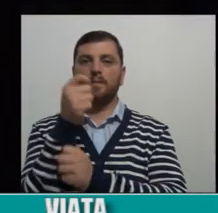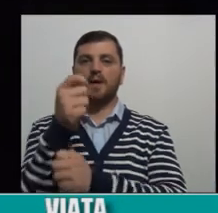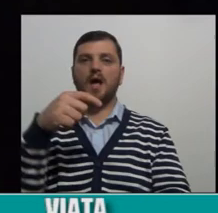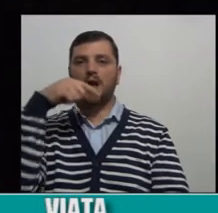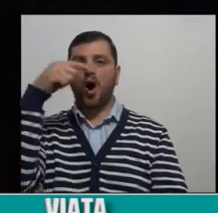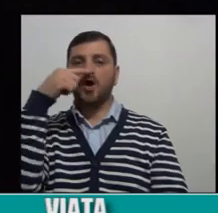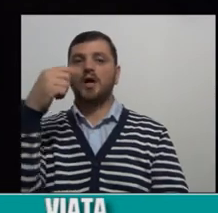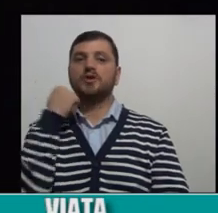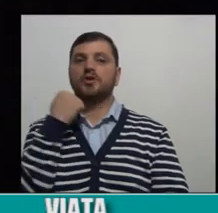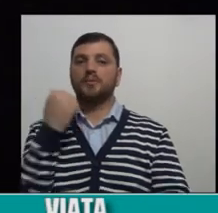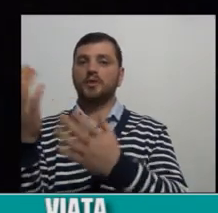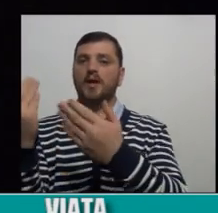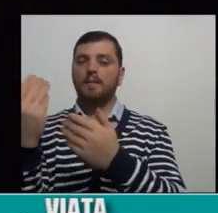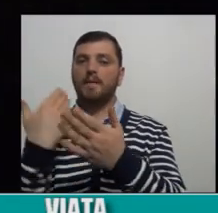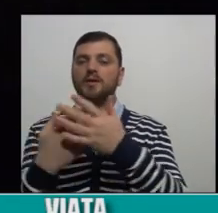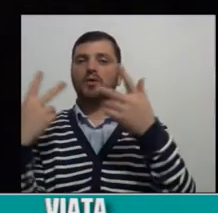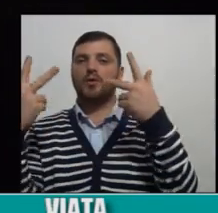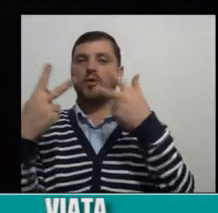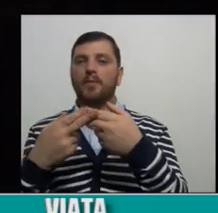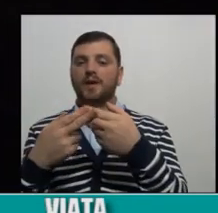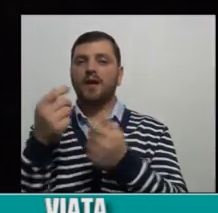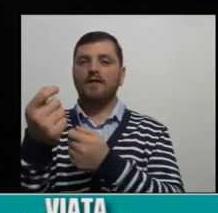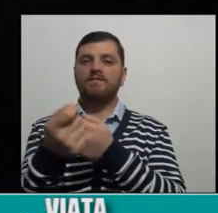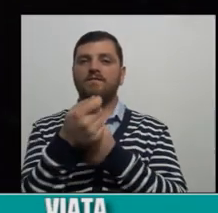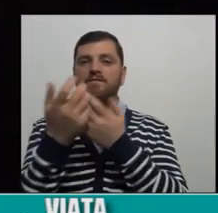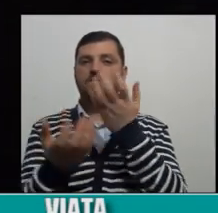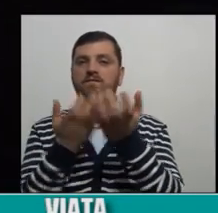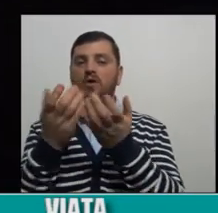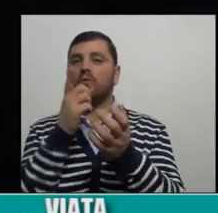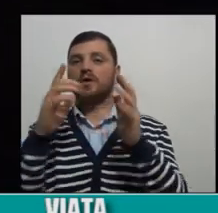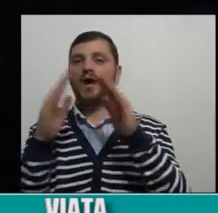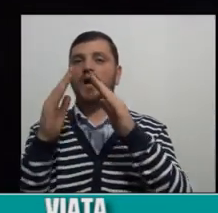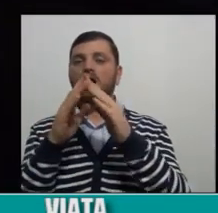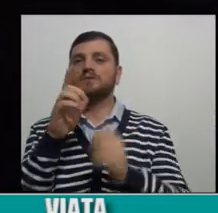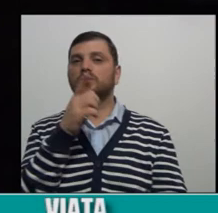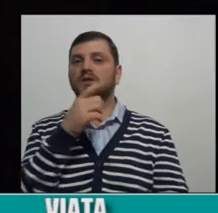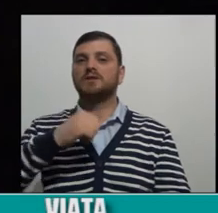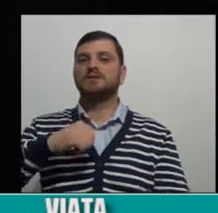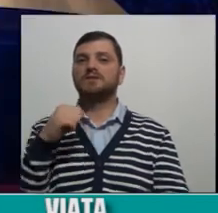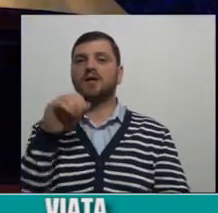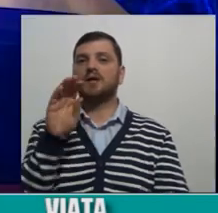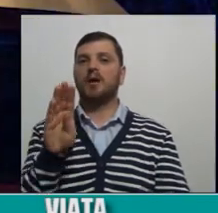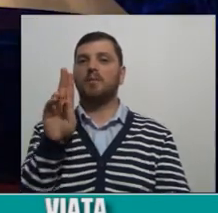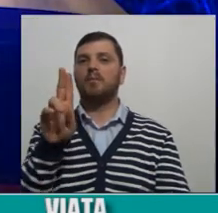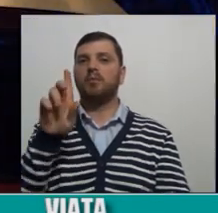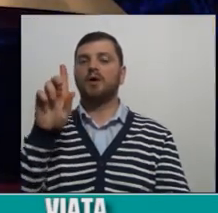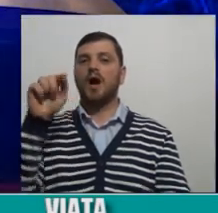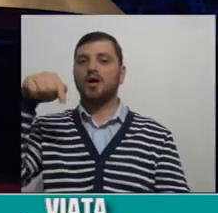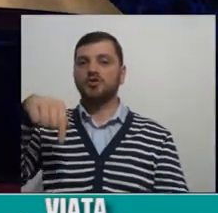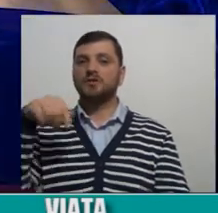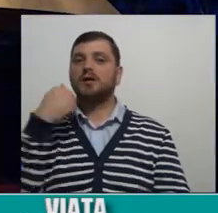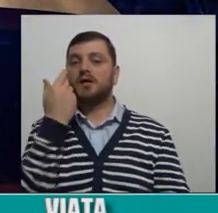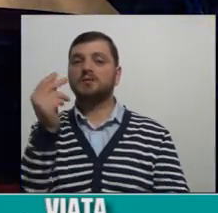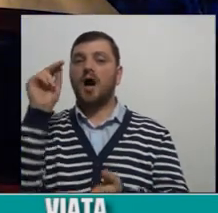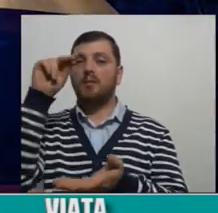Detașamentul de pompieri Câmpulung a fost solicitat pentru stingerea unui incendiu survenit la o casă de locuit în comuna Bughea de Jos. Ajuns la locul